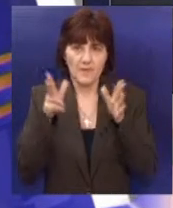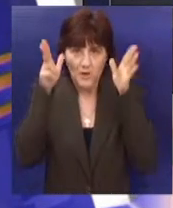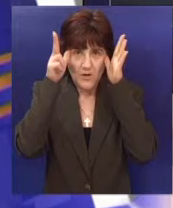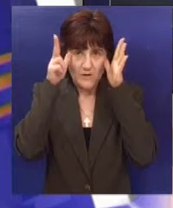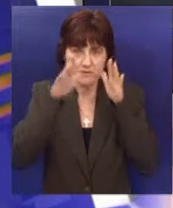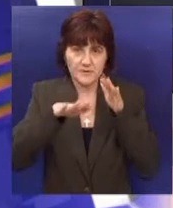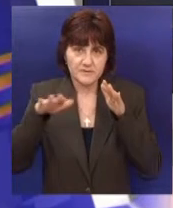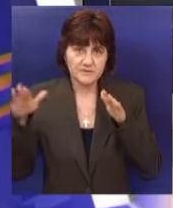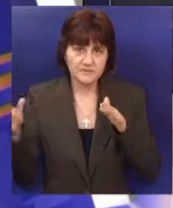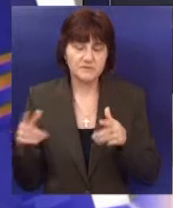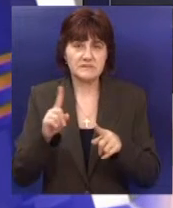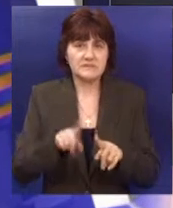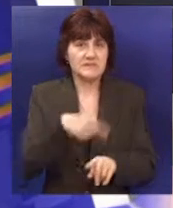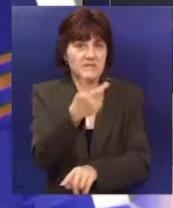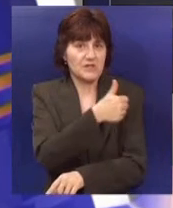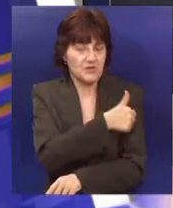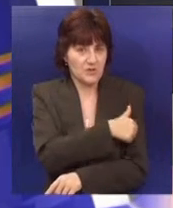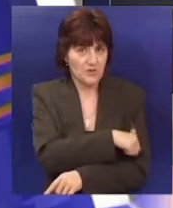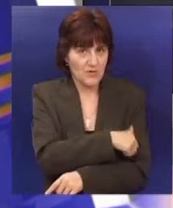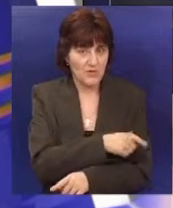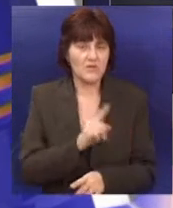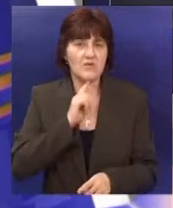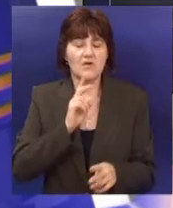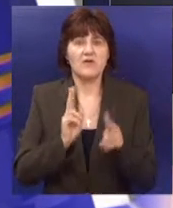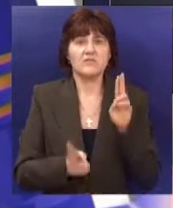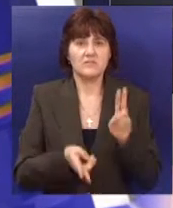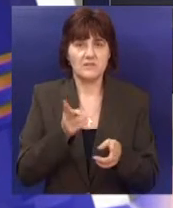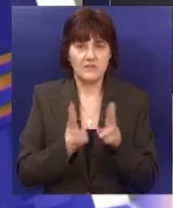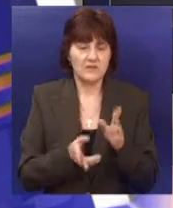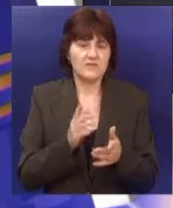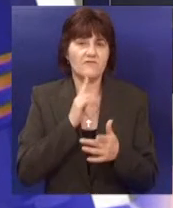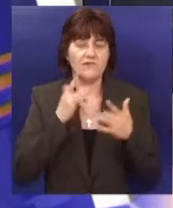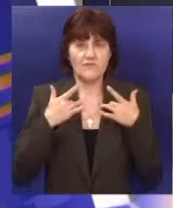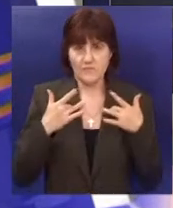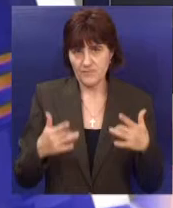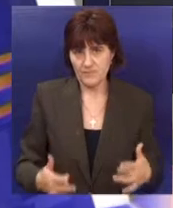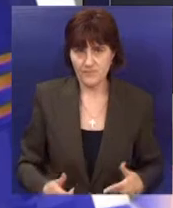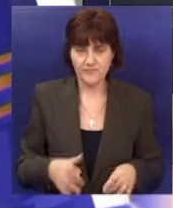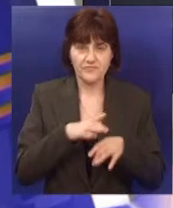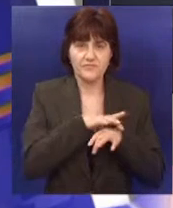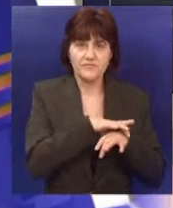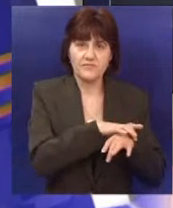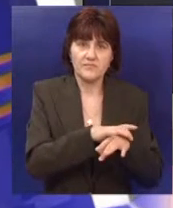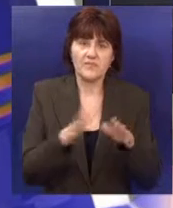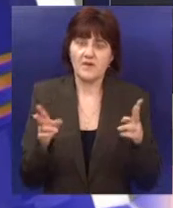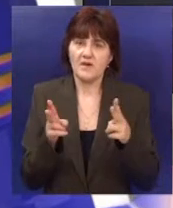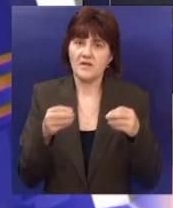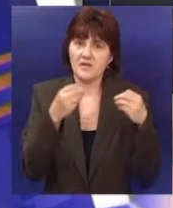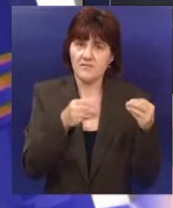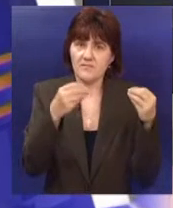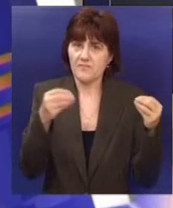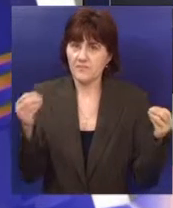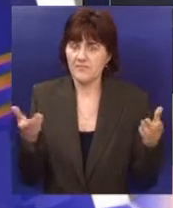upoznaju sa ponudom škole za narednu školsku godinu. Osim profesora koji su sprovodili osnovnoškolce po učionicama držeći im